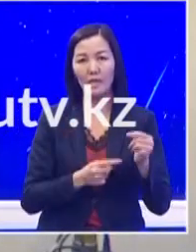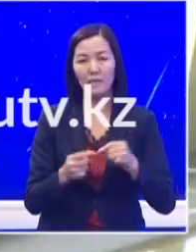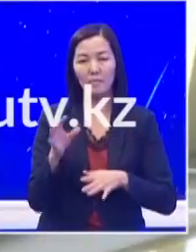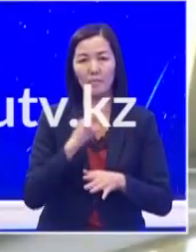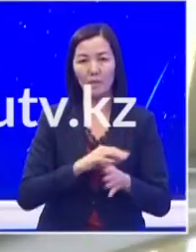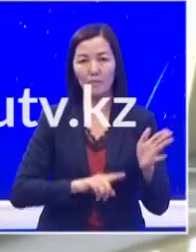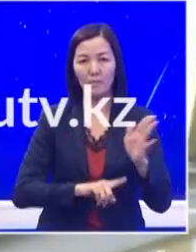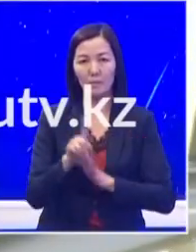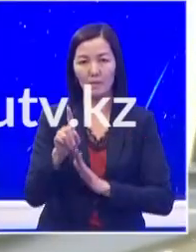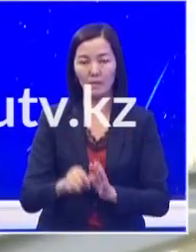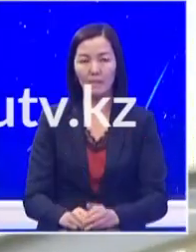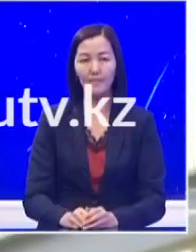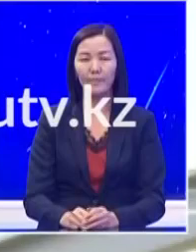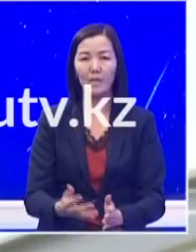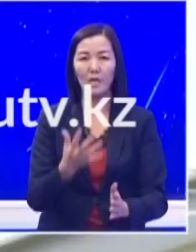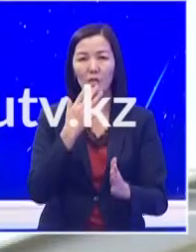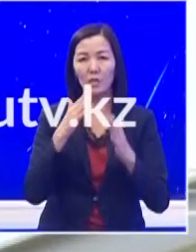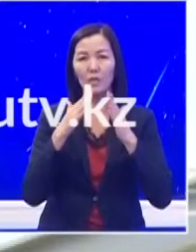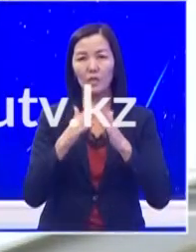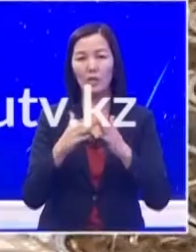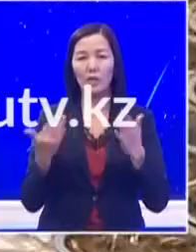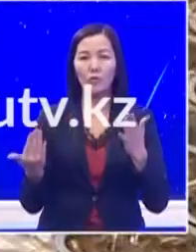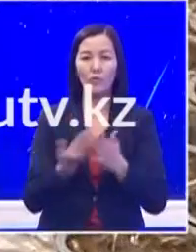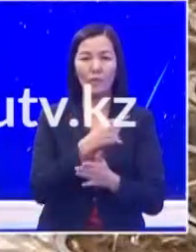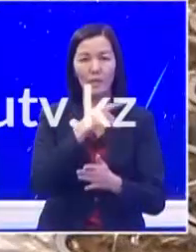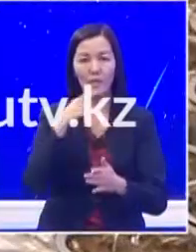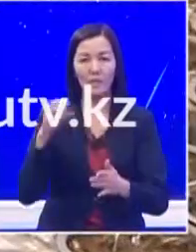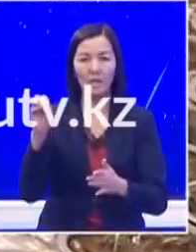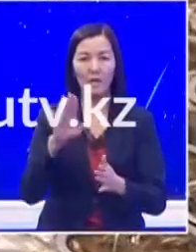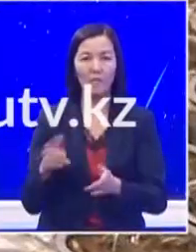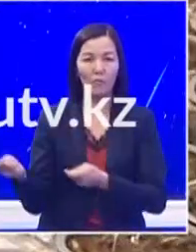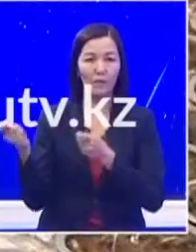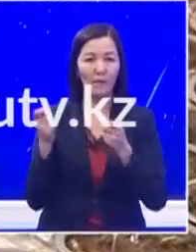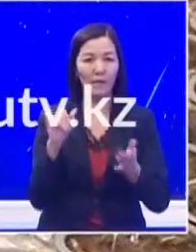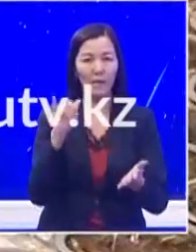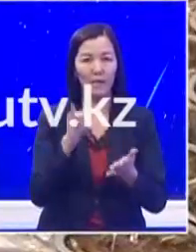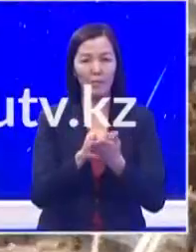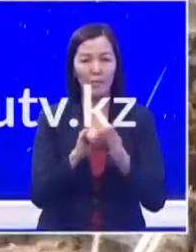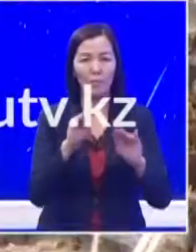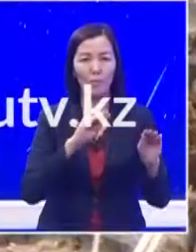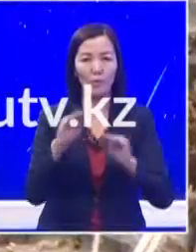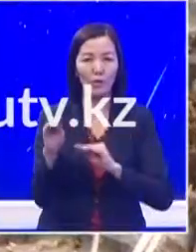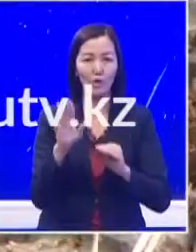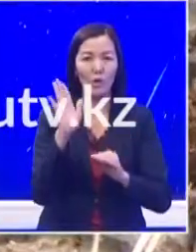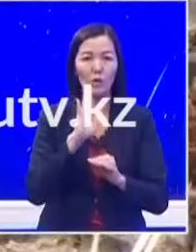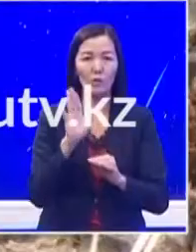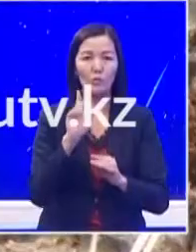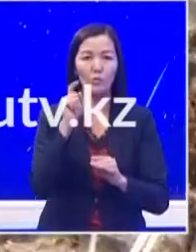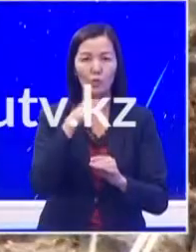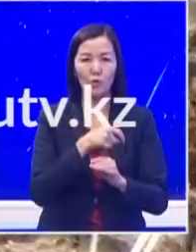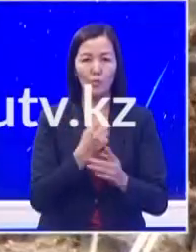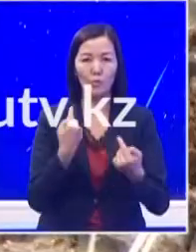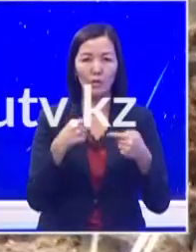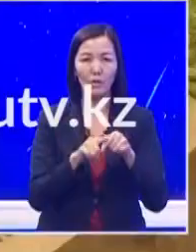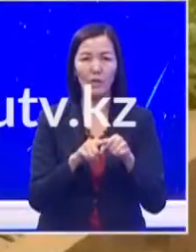бастады. Жылыжай заманауи, қондырғылары Ресей мен Еуропа елдерінен әкелінген. Су үнемдеу технологиясын қолданады. Жүйе фито